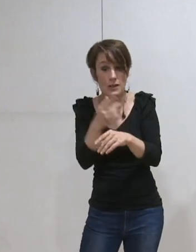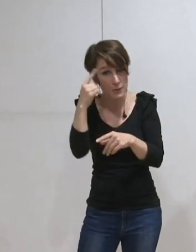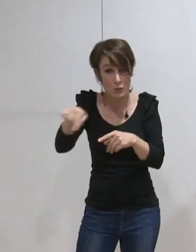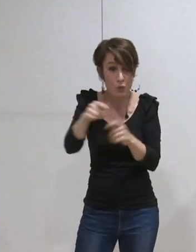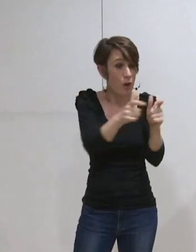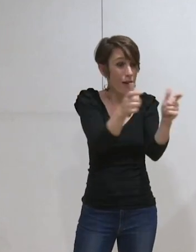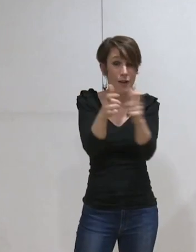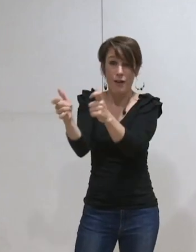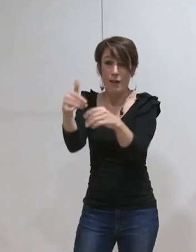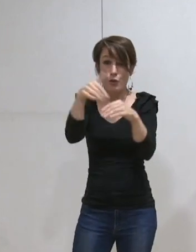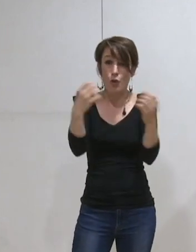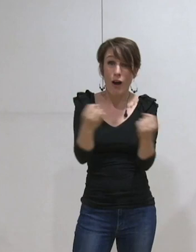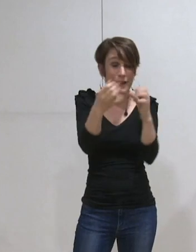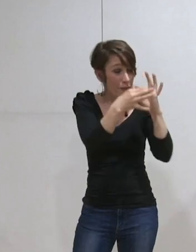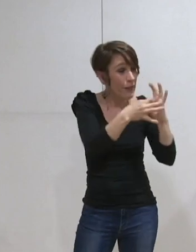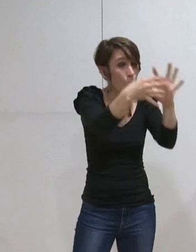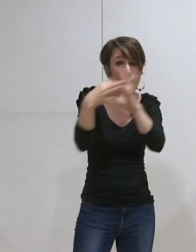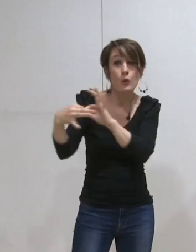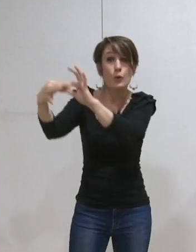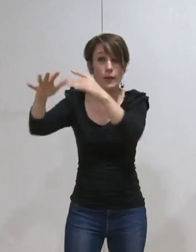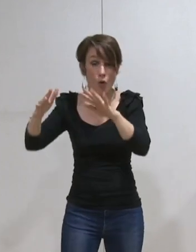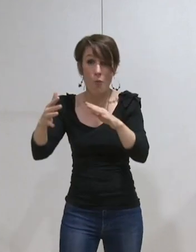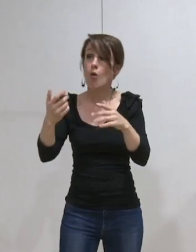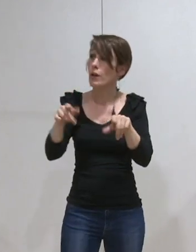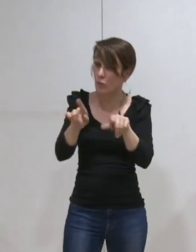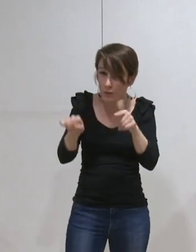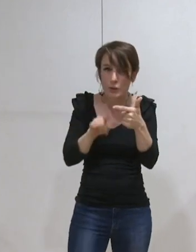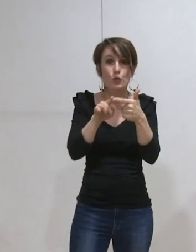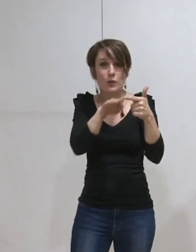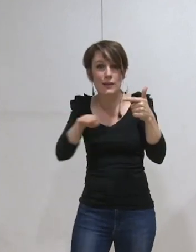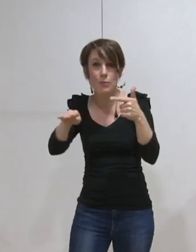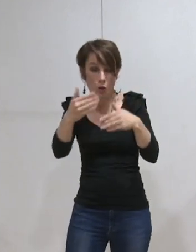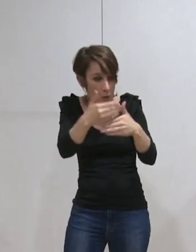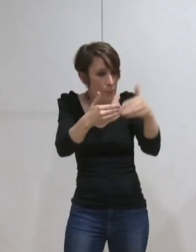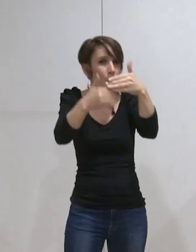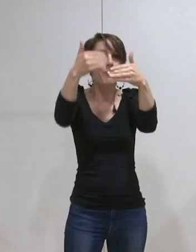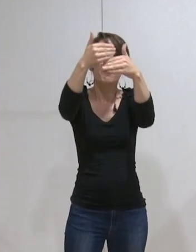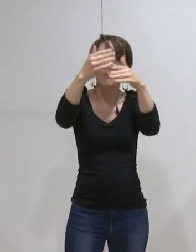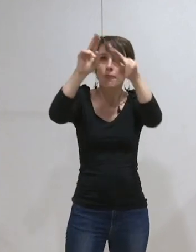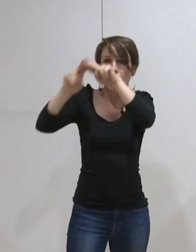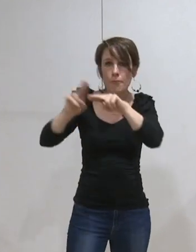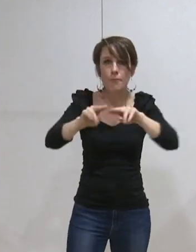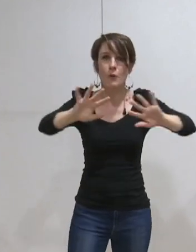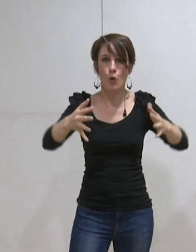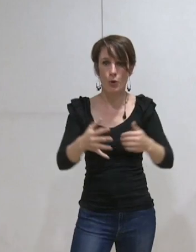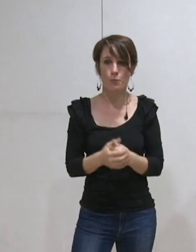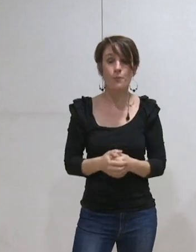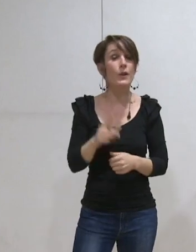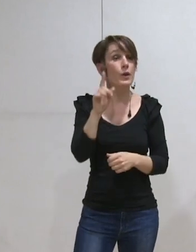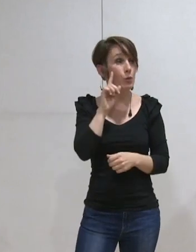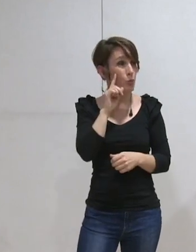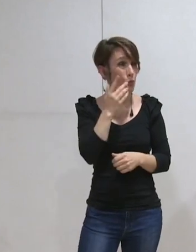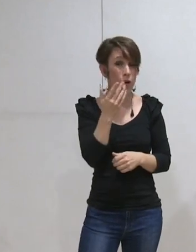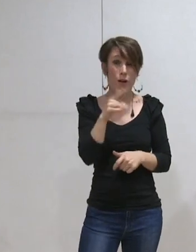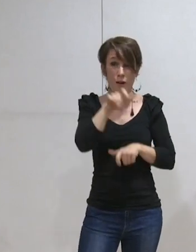aussi pour engager la reconstruction de ce qui a été détruit parce que les habitants de ces deux quartiers veulent savoir ce que la